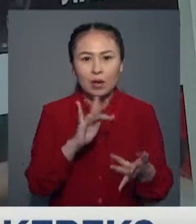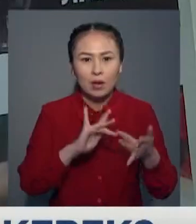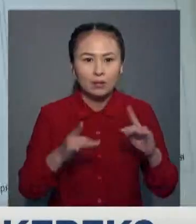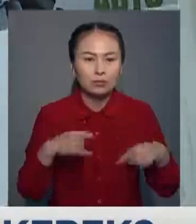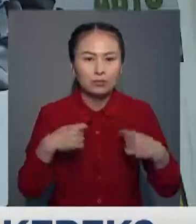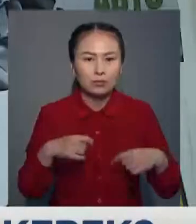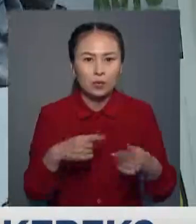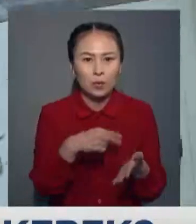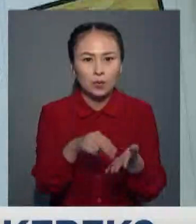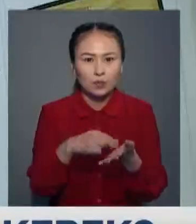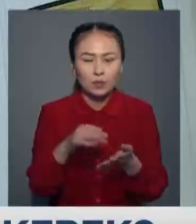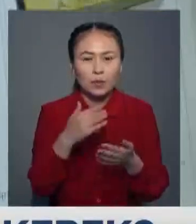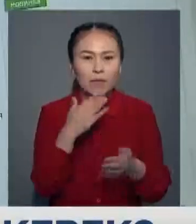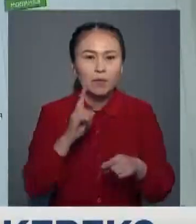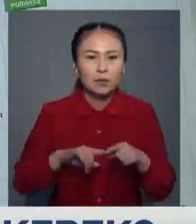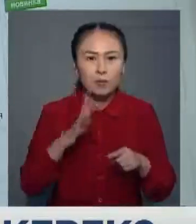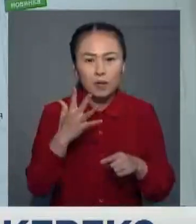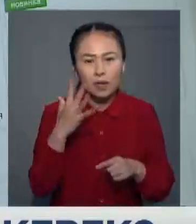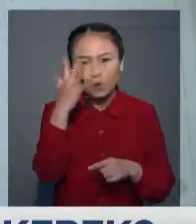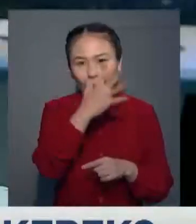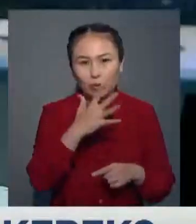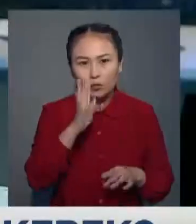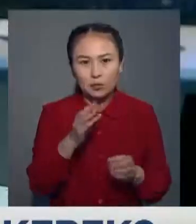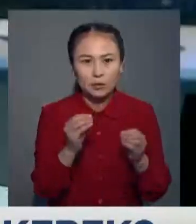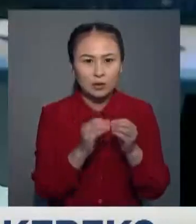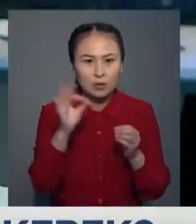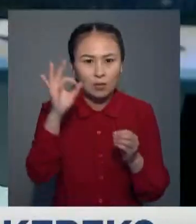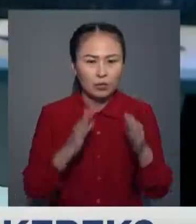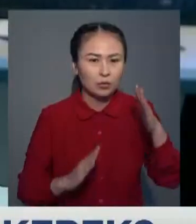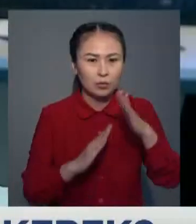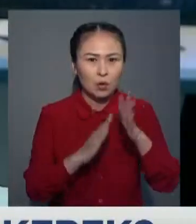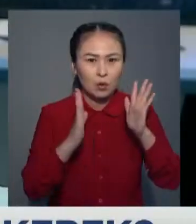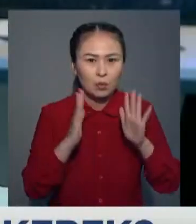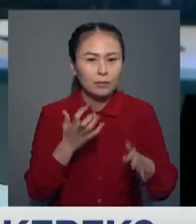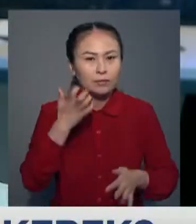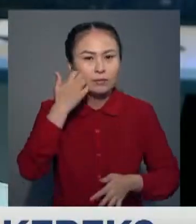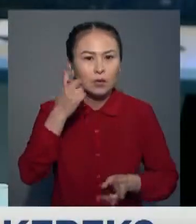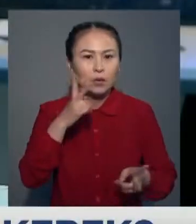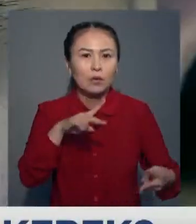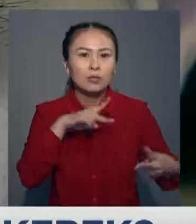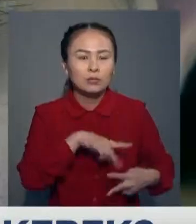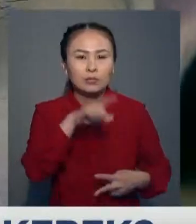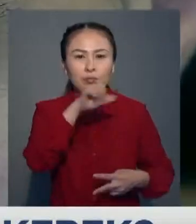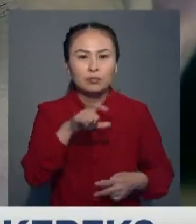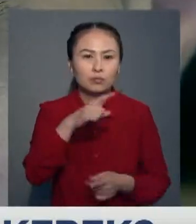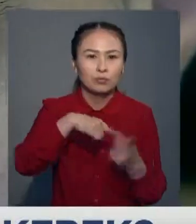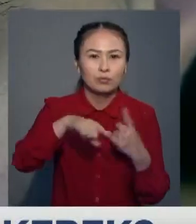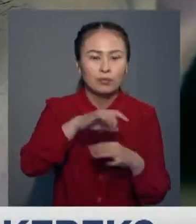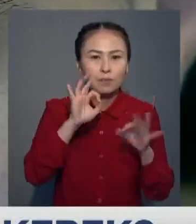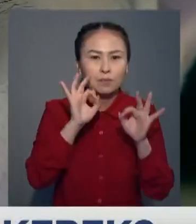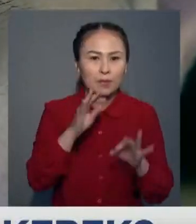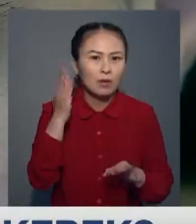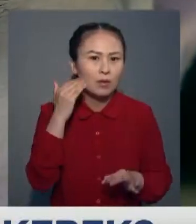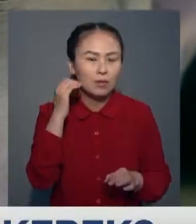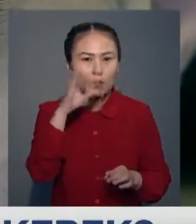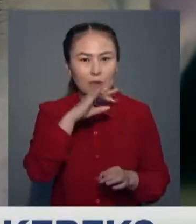үлесін алдағы 5 жылда 10%-ке дейін жеткізуді көздеп отыр. Ол үшін осы салада еңбек ететін кәсіпкерлерге біршама